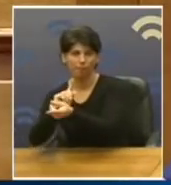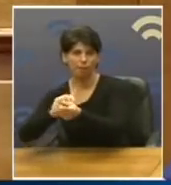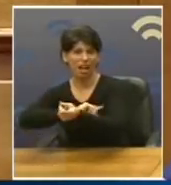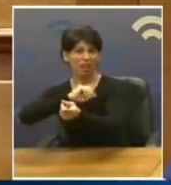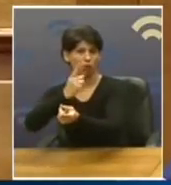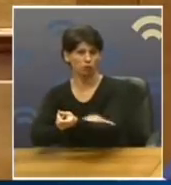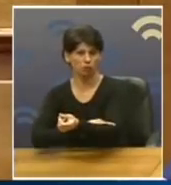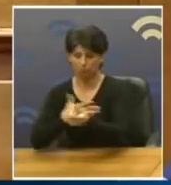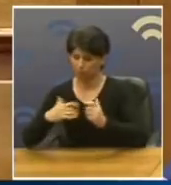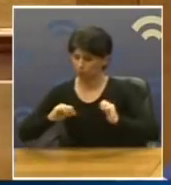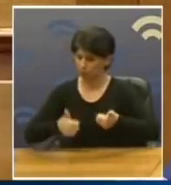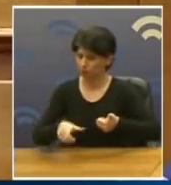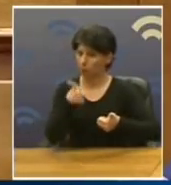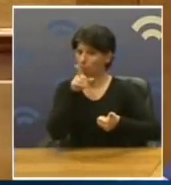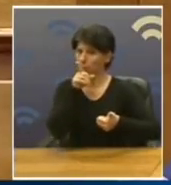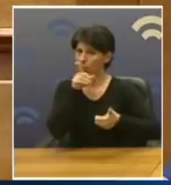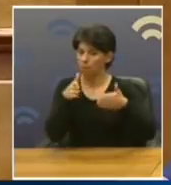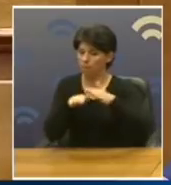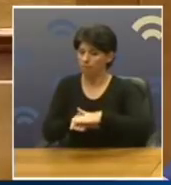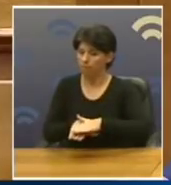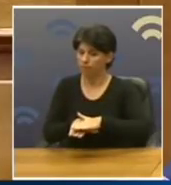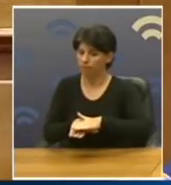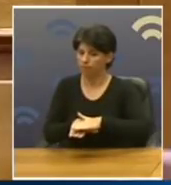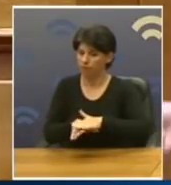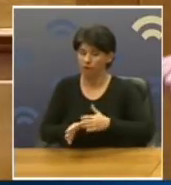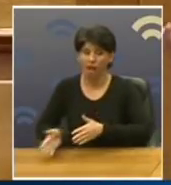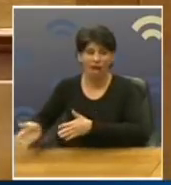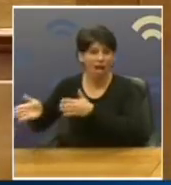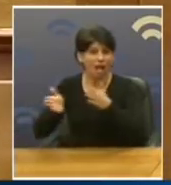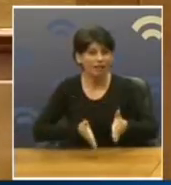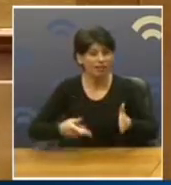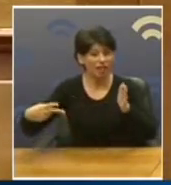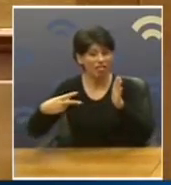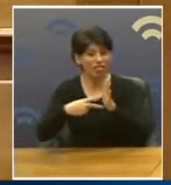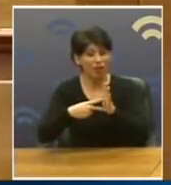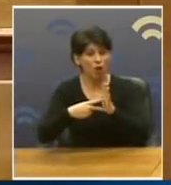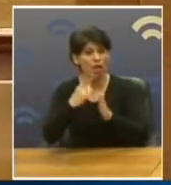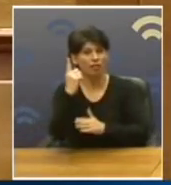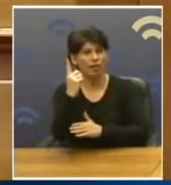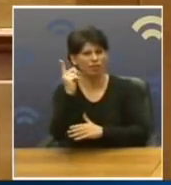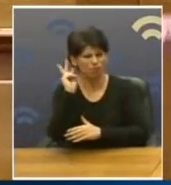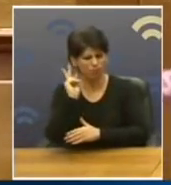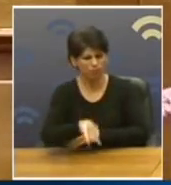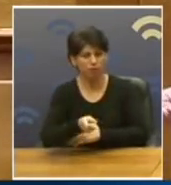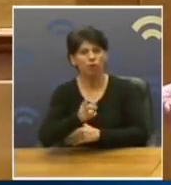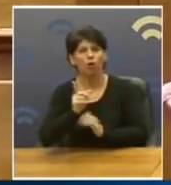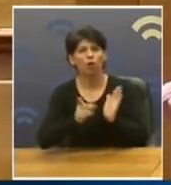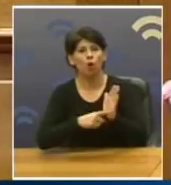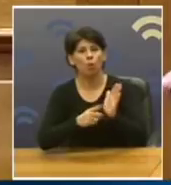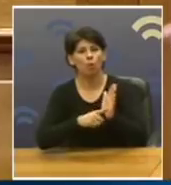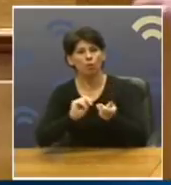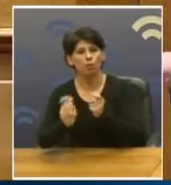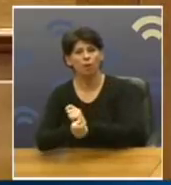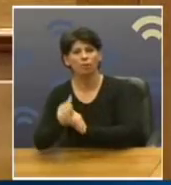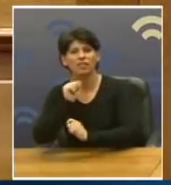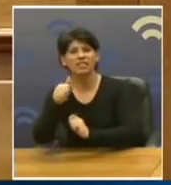πρωτοβουλία. Αντιθέτως, το 2001 είδαμε ένας κακός νόμος να συνταγματοποιείται, να